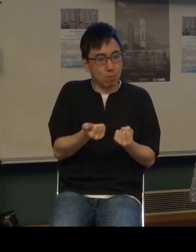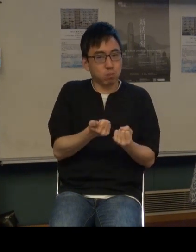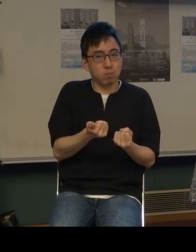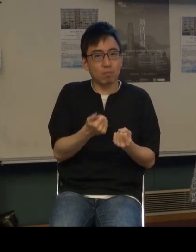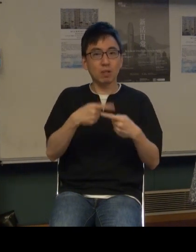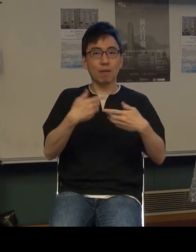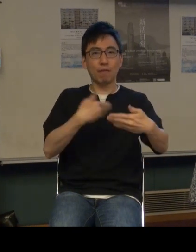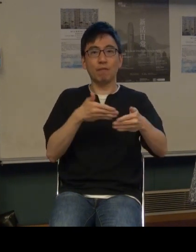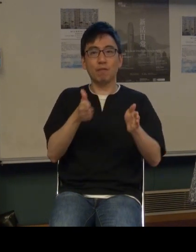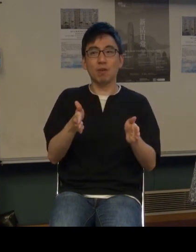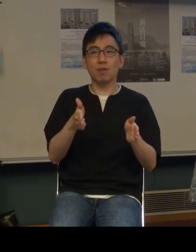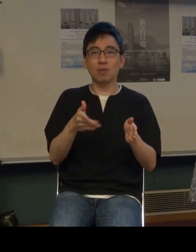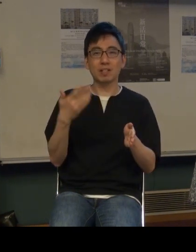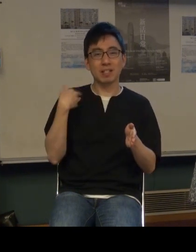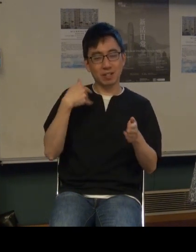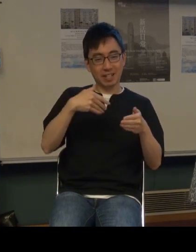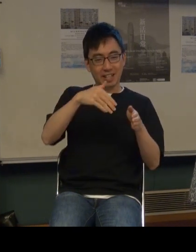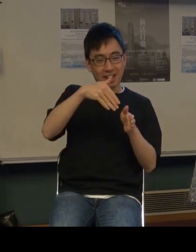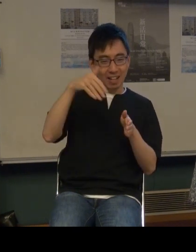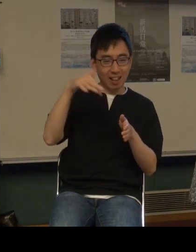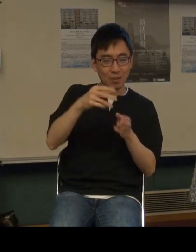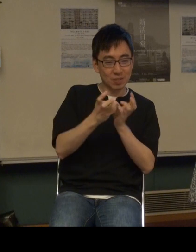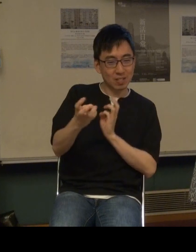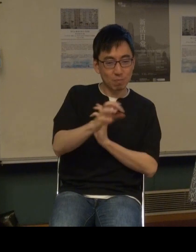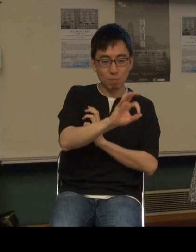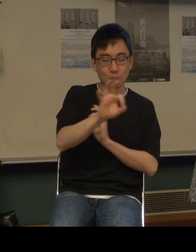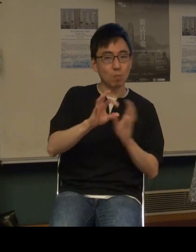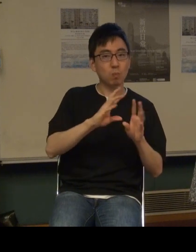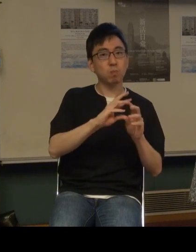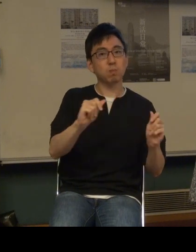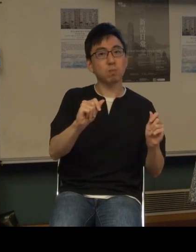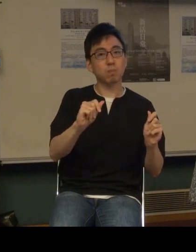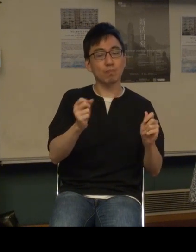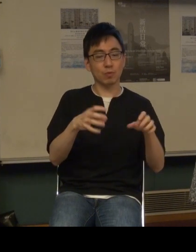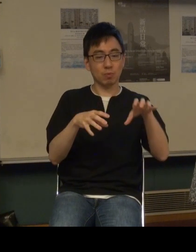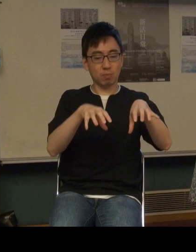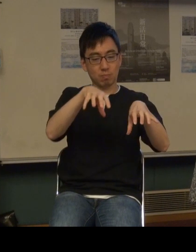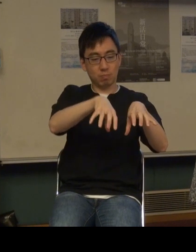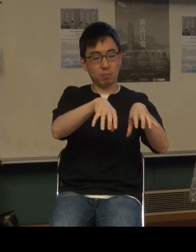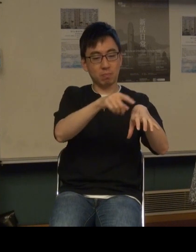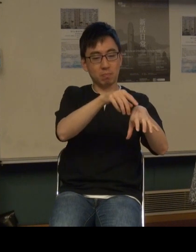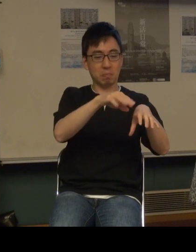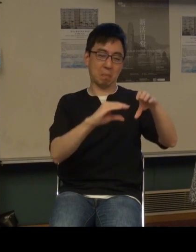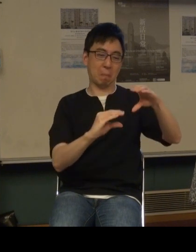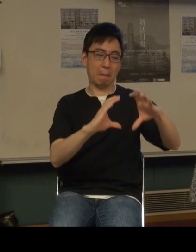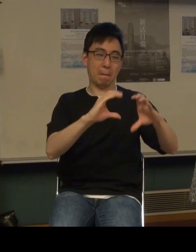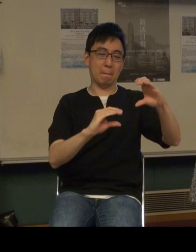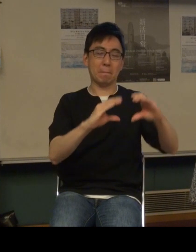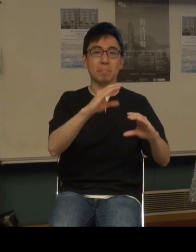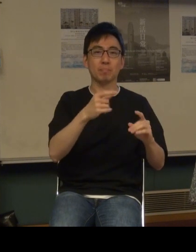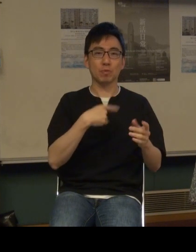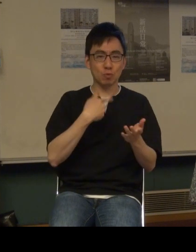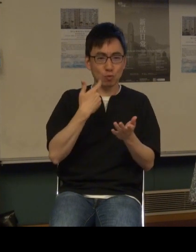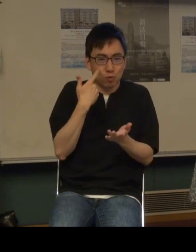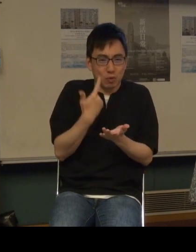設計，又冇曬以前嗰啲流線型嘅線條啦。一個不對稱嘅強調喺橫線